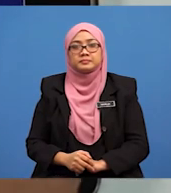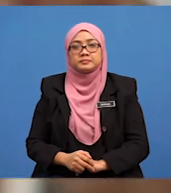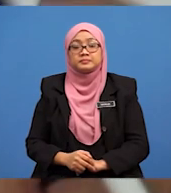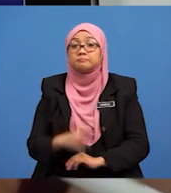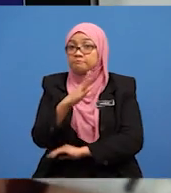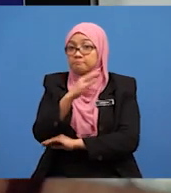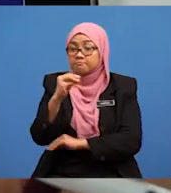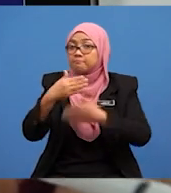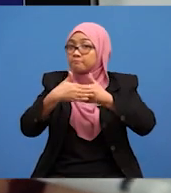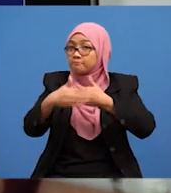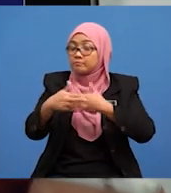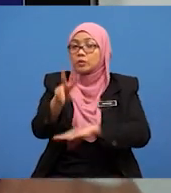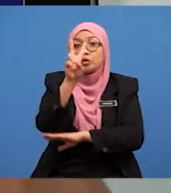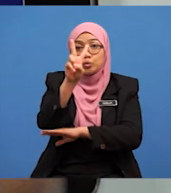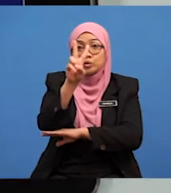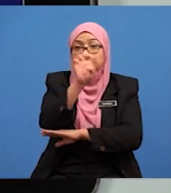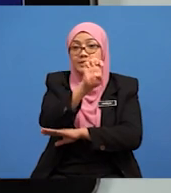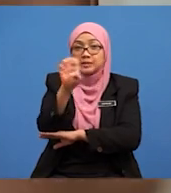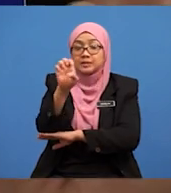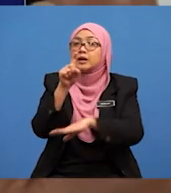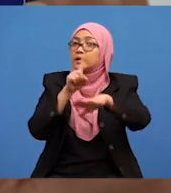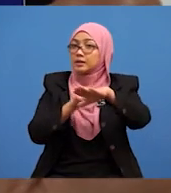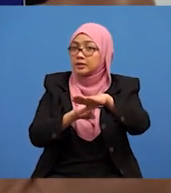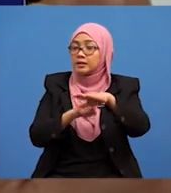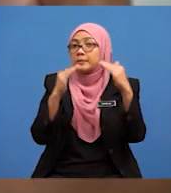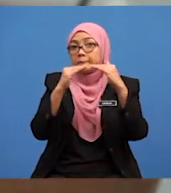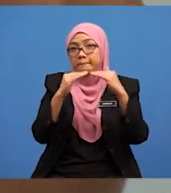dan selebihnya 2 elektron di petala